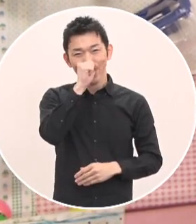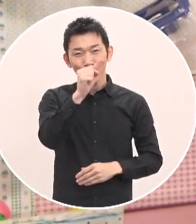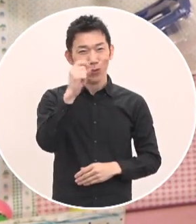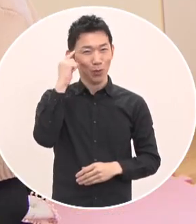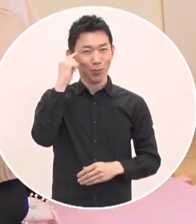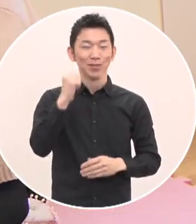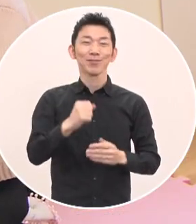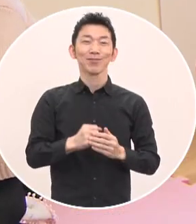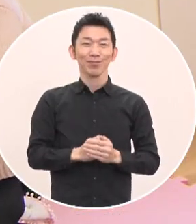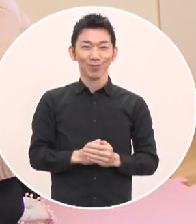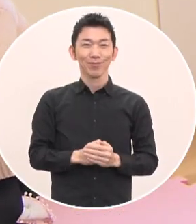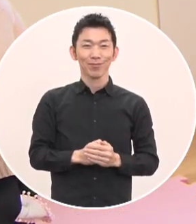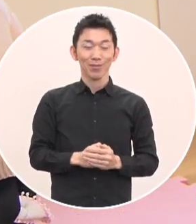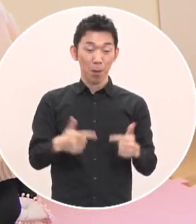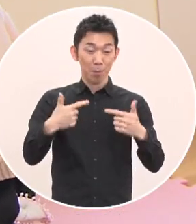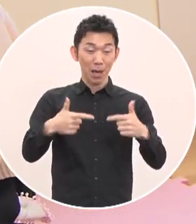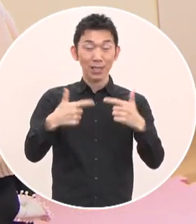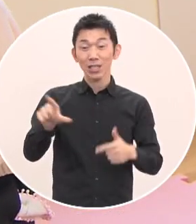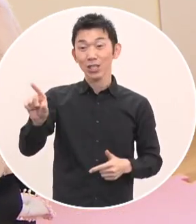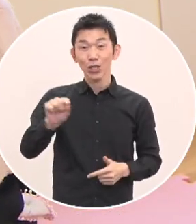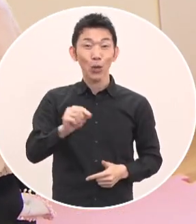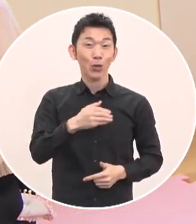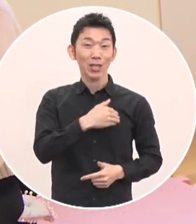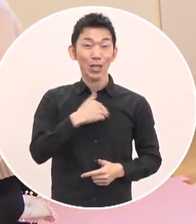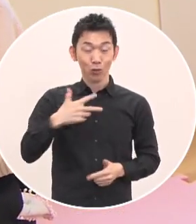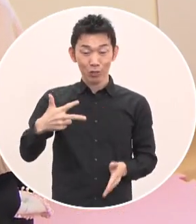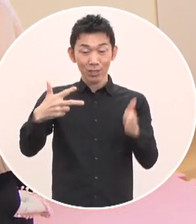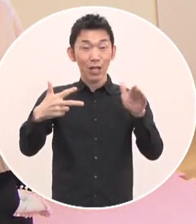んない1利用できる